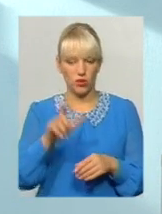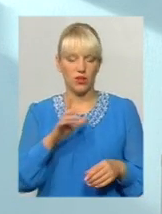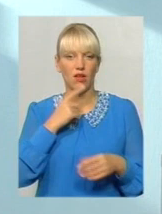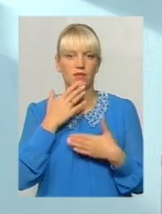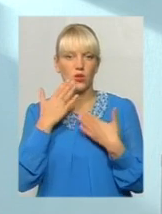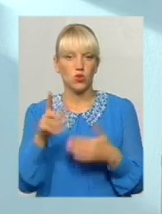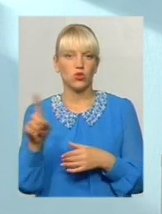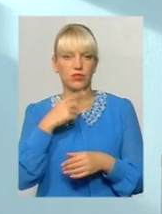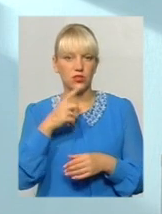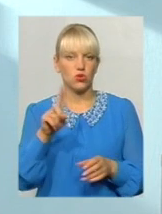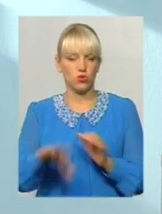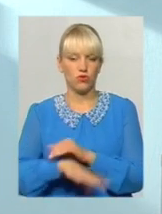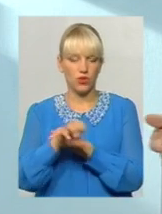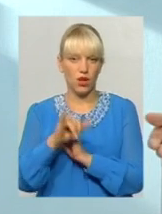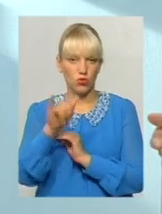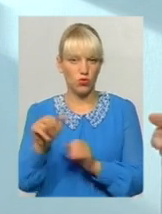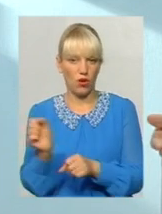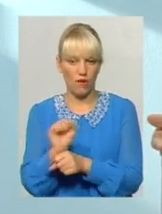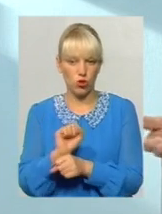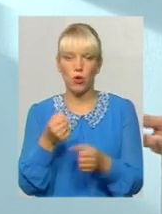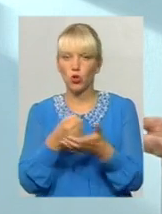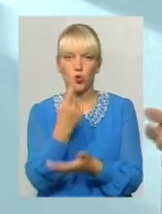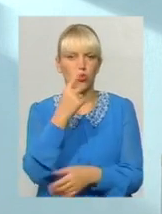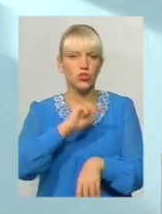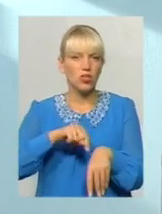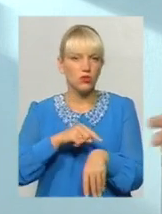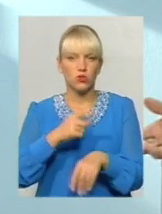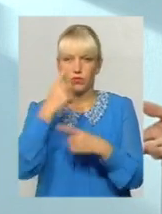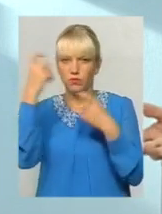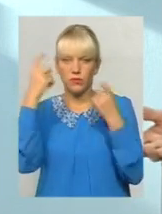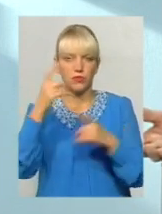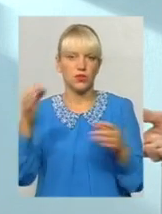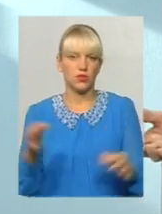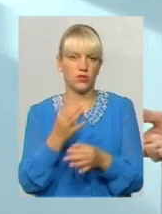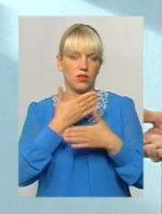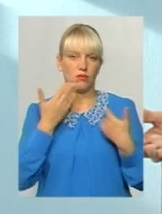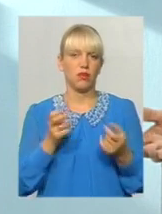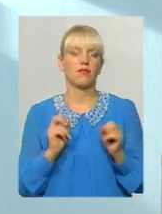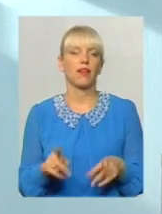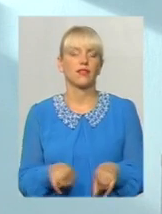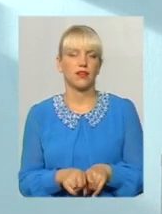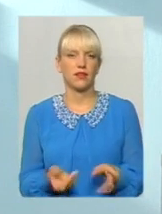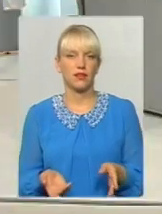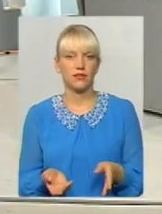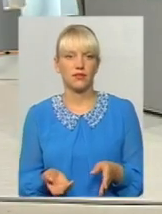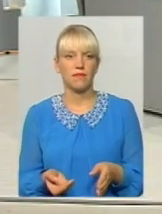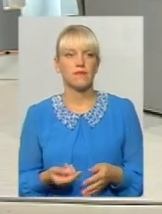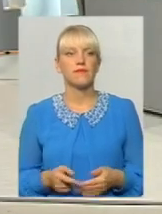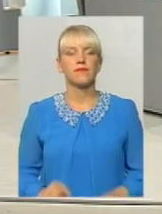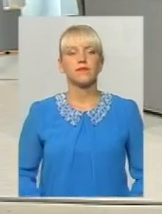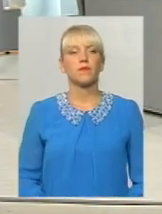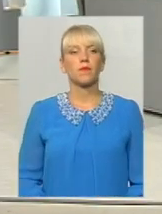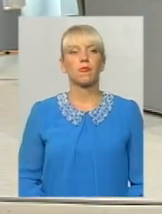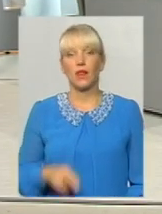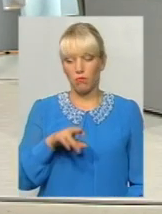викрадення транспортного засобу, до часу ночі ніякої не було діяльності? Ну я зрозумів, але трошечки... Це місто Хмельницьке, тому... Ну